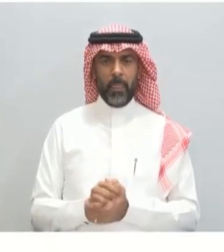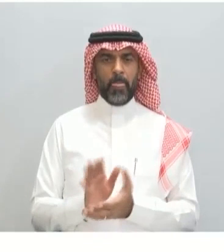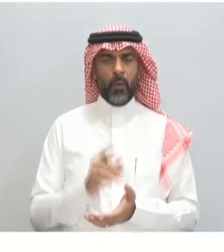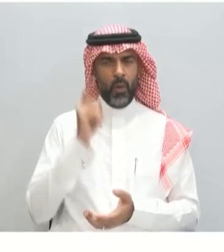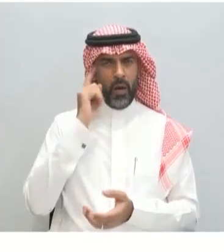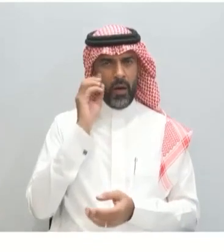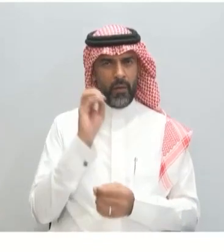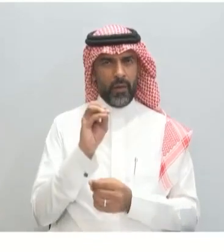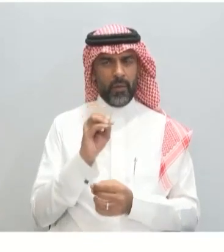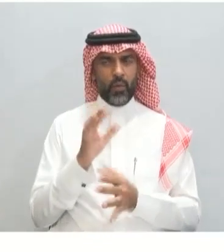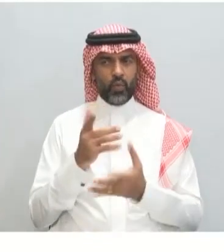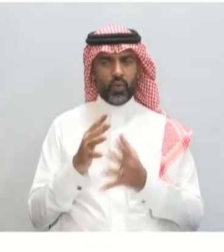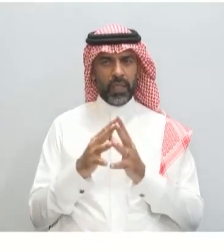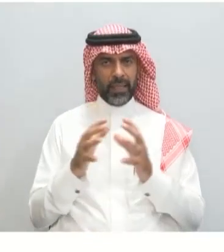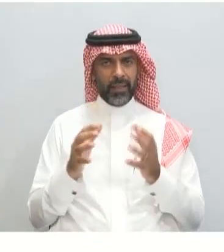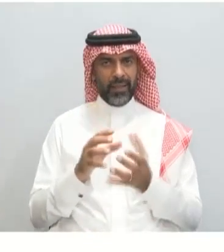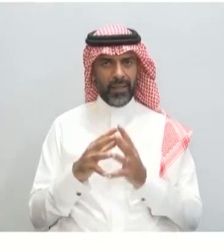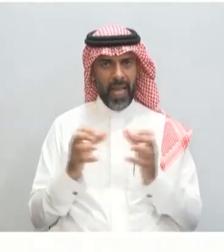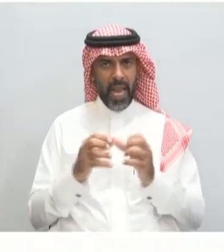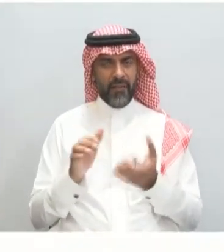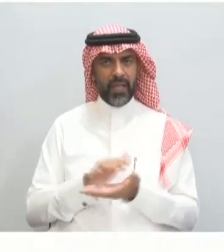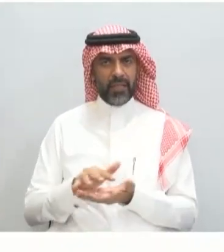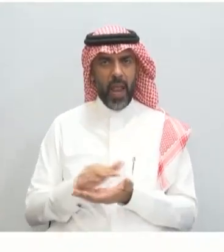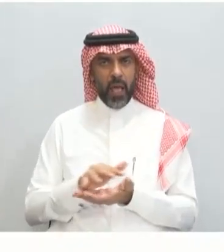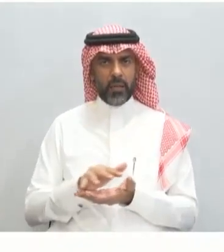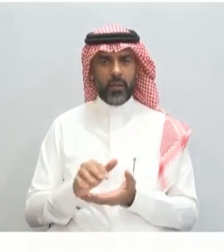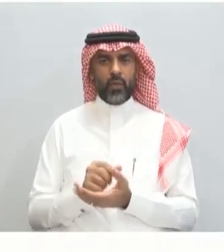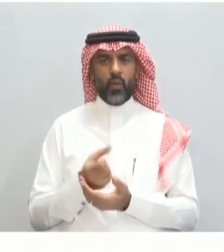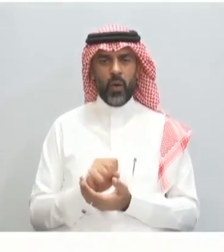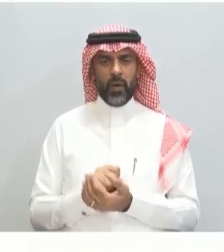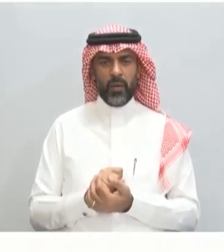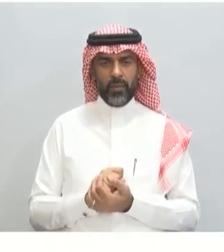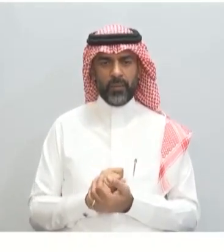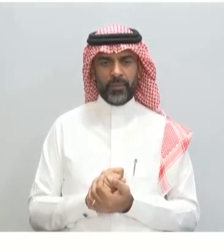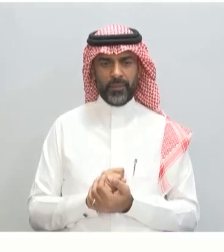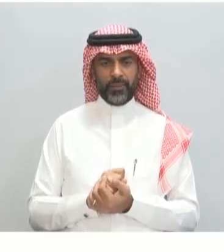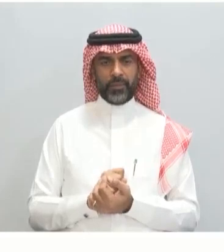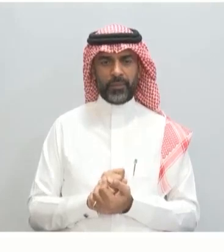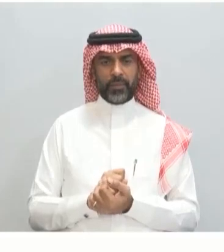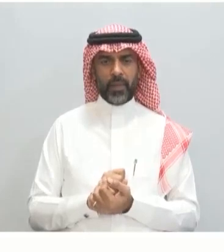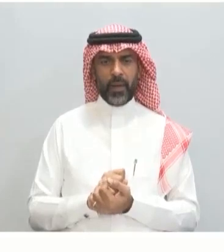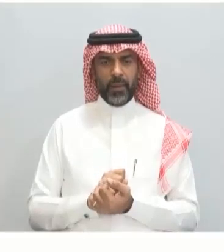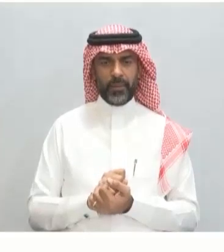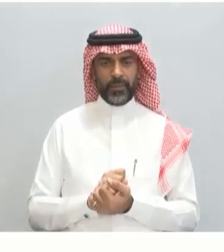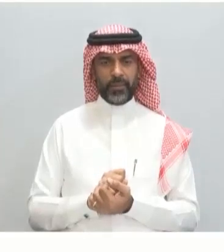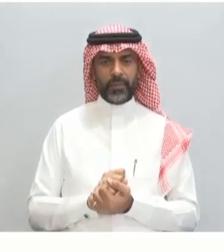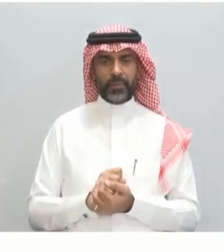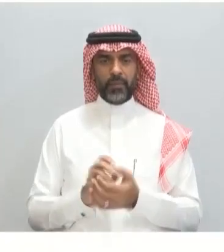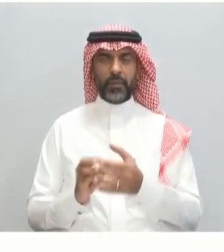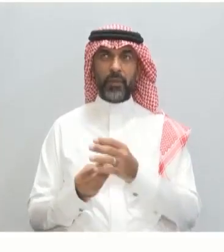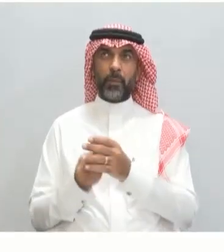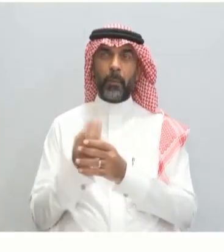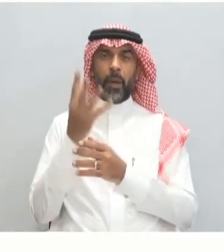الزلازل وما هو تعريف الزلازل ابنائي وبنات الطلاب ومن ثم تحدثنا انا وانتم عن